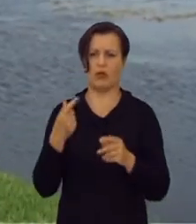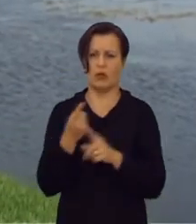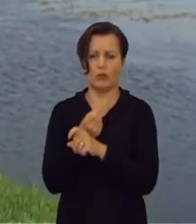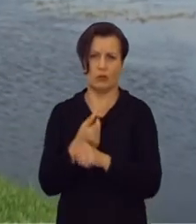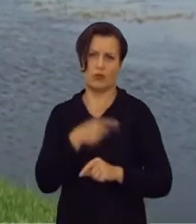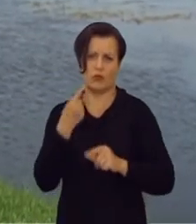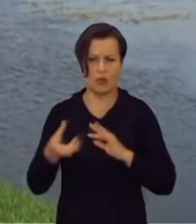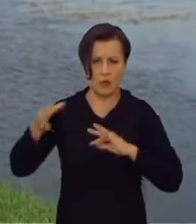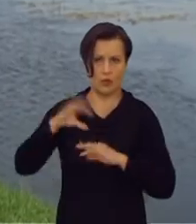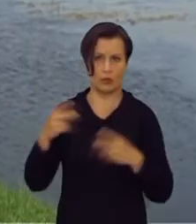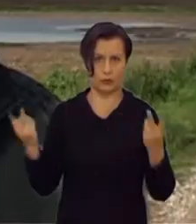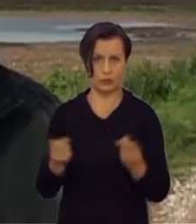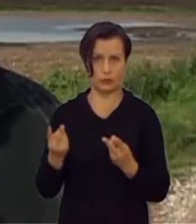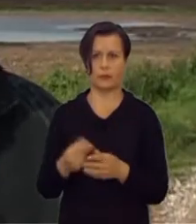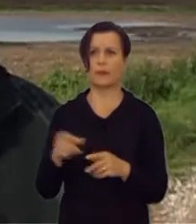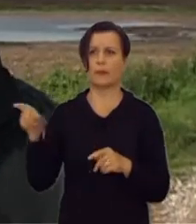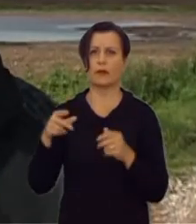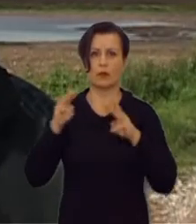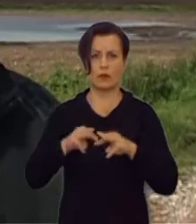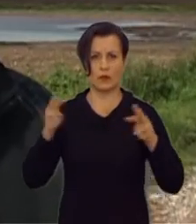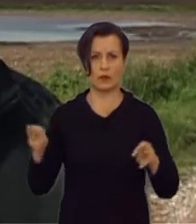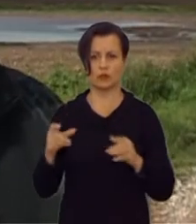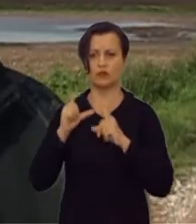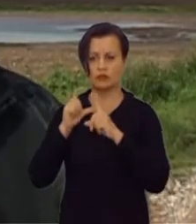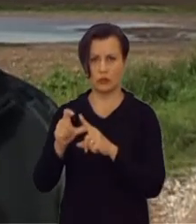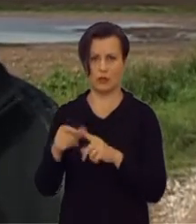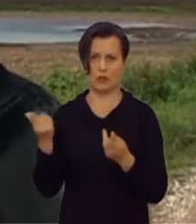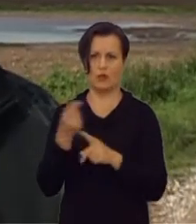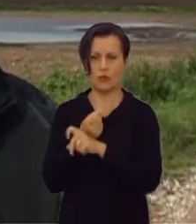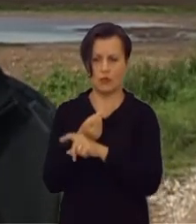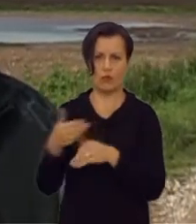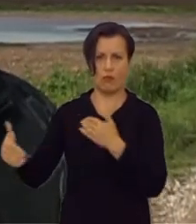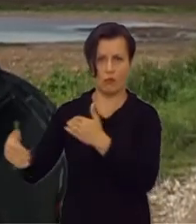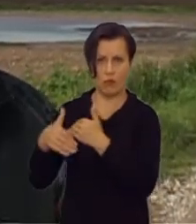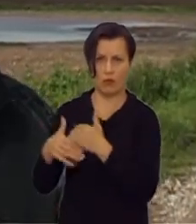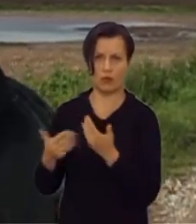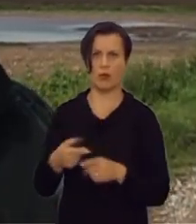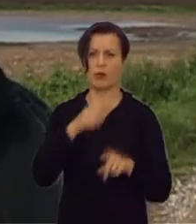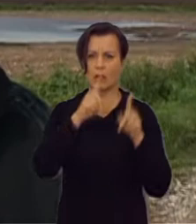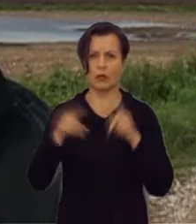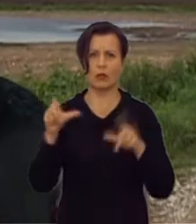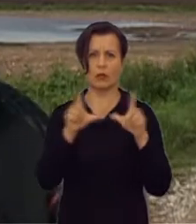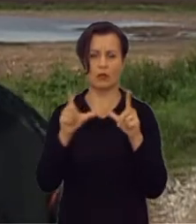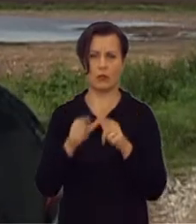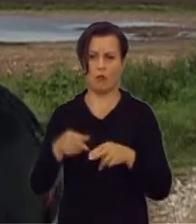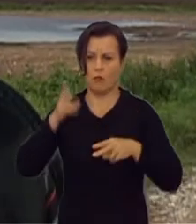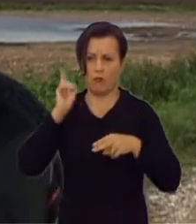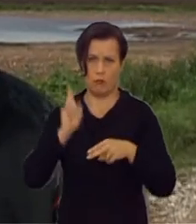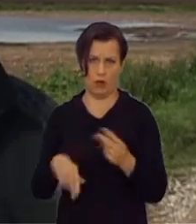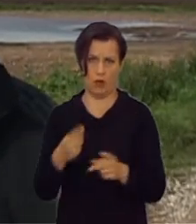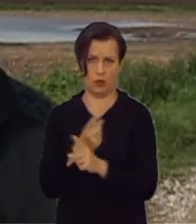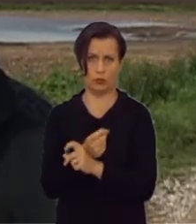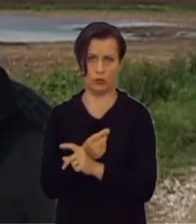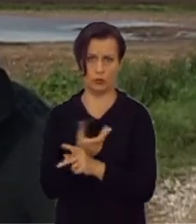reikia. Tai liktai pusę lūpų ministras žadėja, kad gal ir kūrų bandys padėti, nes kai kuriam ūkininkam iš tikrųjų baigėsi kūris